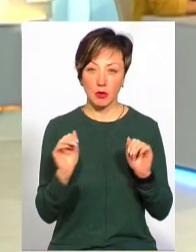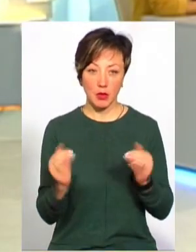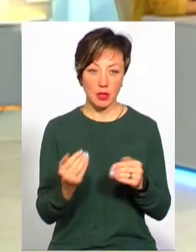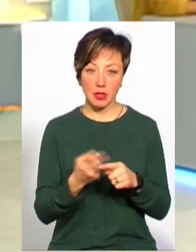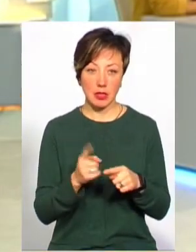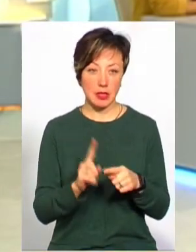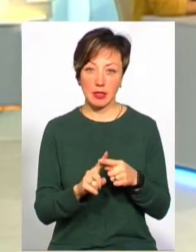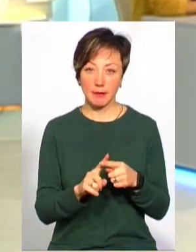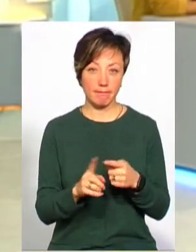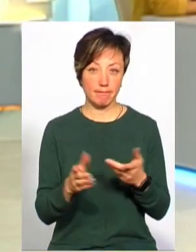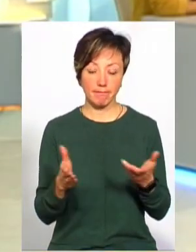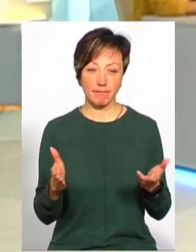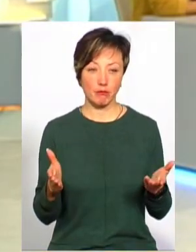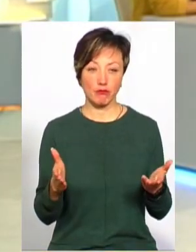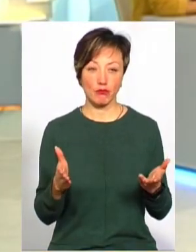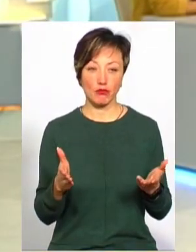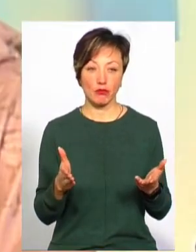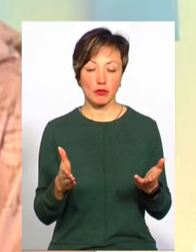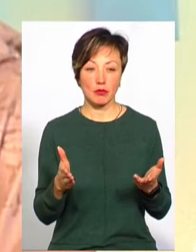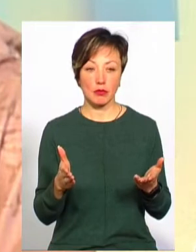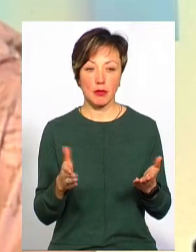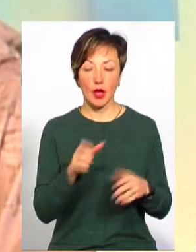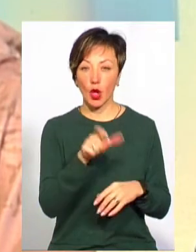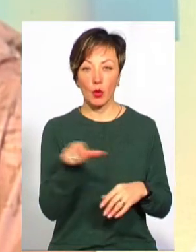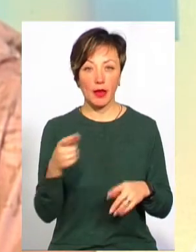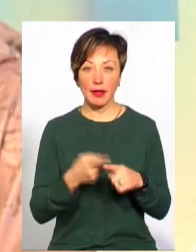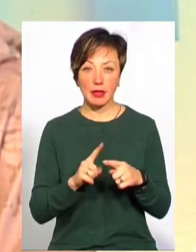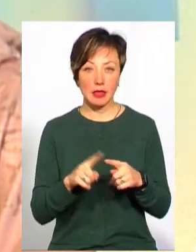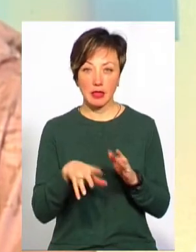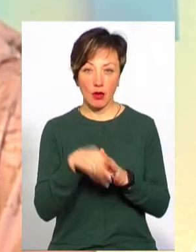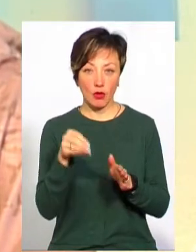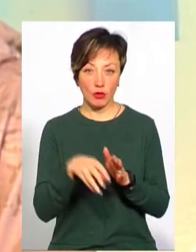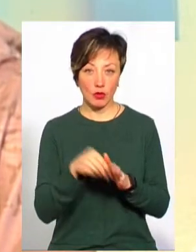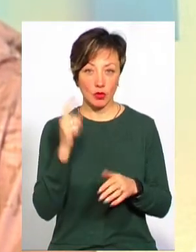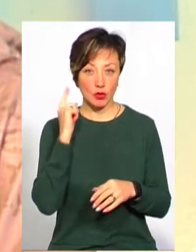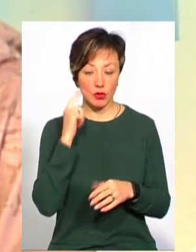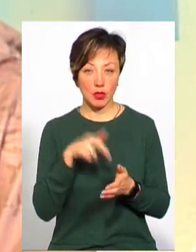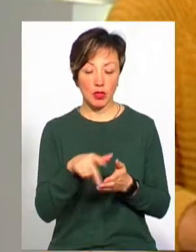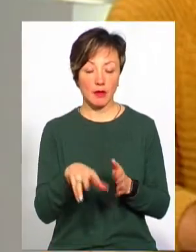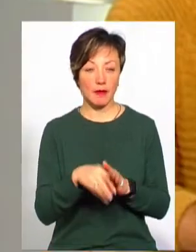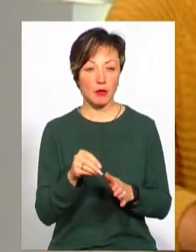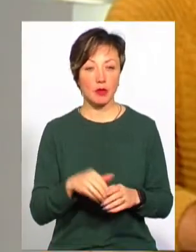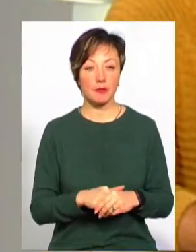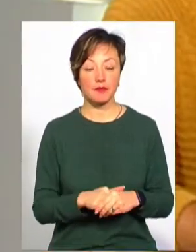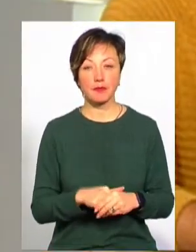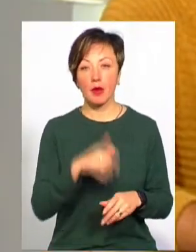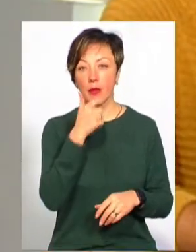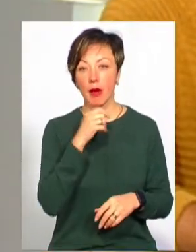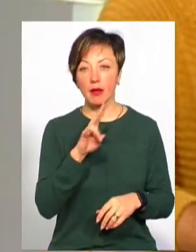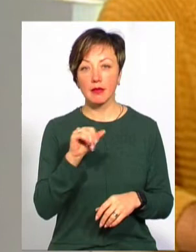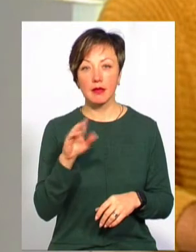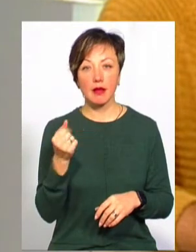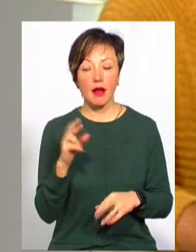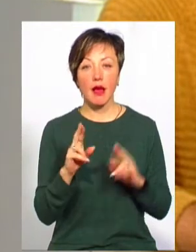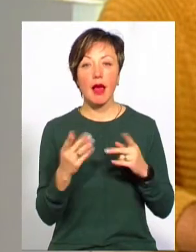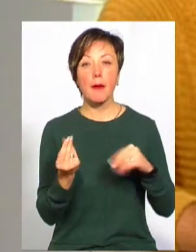менше. Це не напевно, люди не за це голосували, коли були йшли на вибори. А пані Наталі, а скажіть, будь ласка, а як от